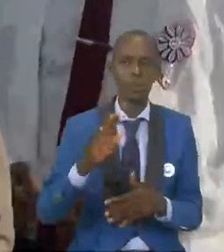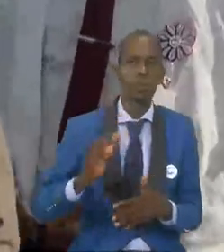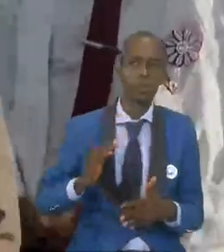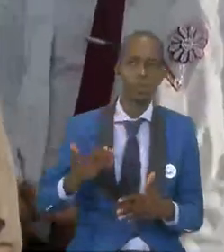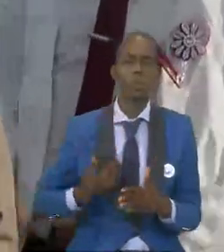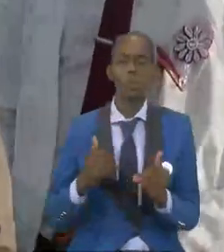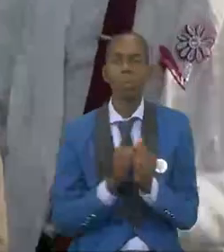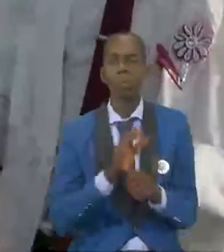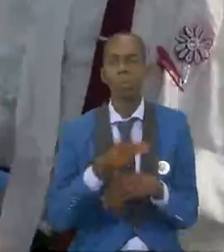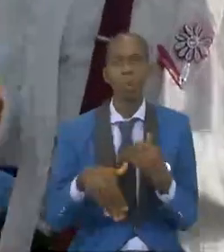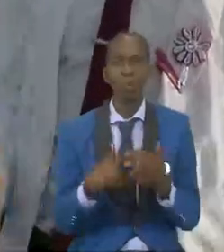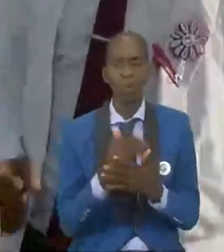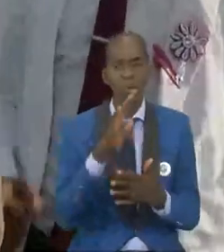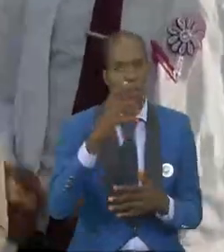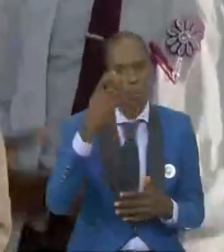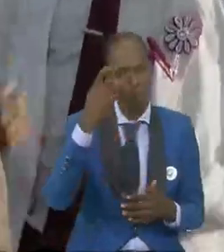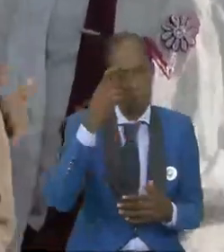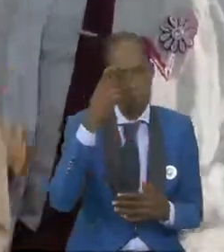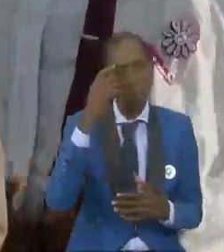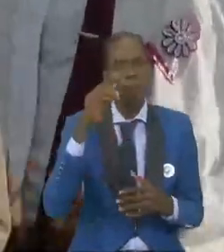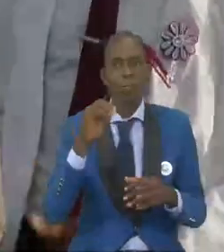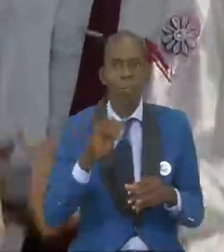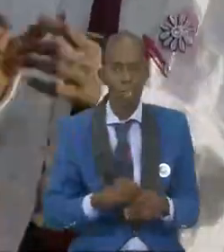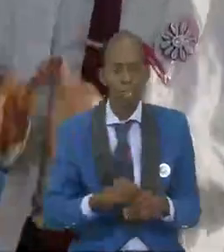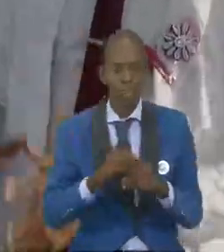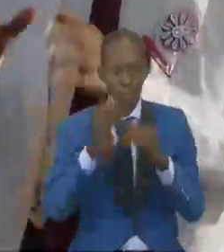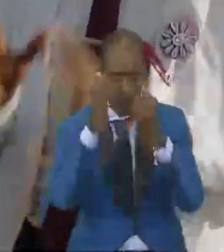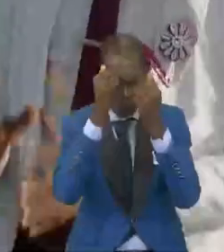de tout ton cœur tout en âme